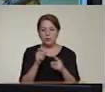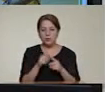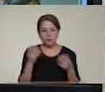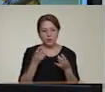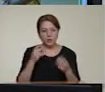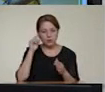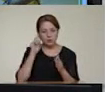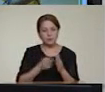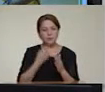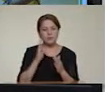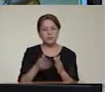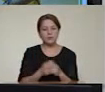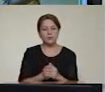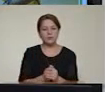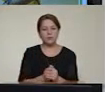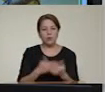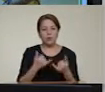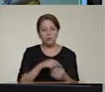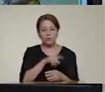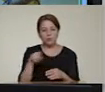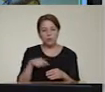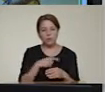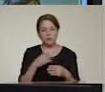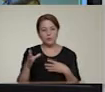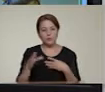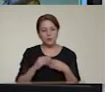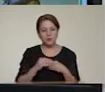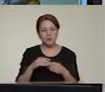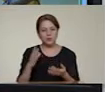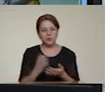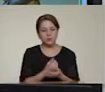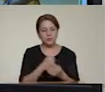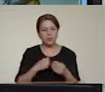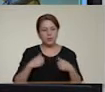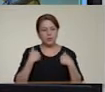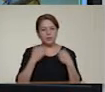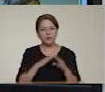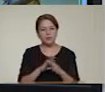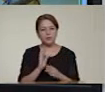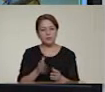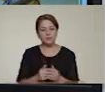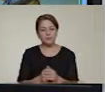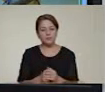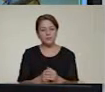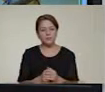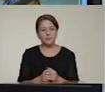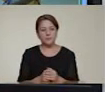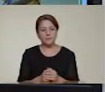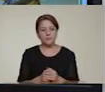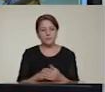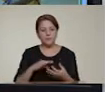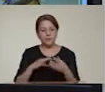bilib olasiz. Keling, ularni birgalikda topishga harakat qilamiz.